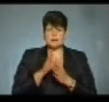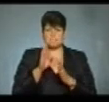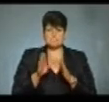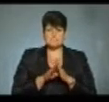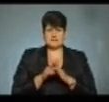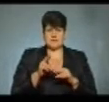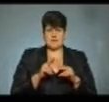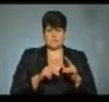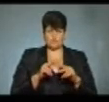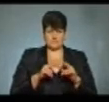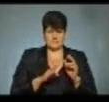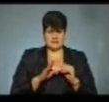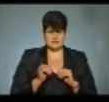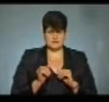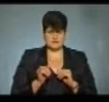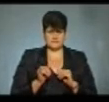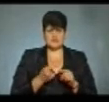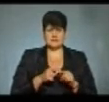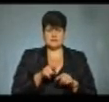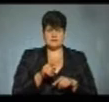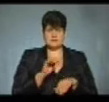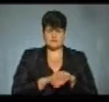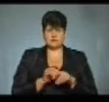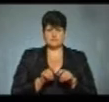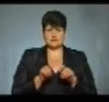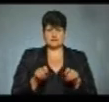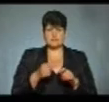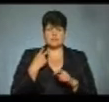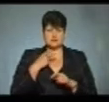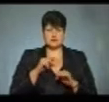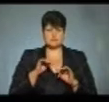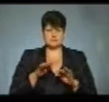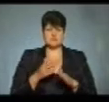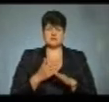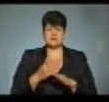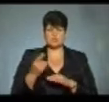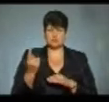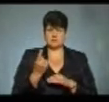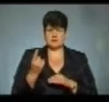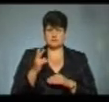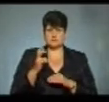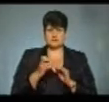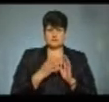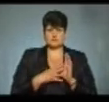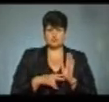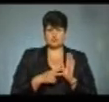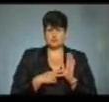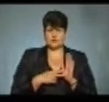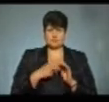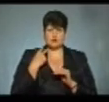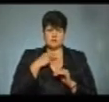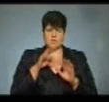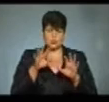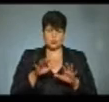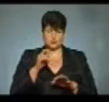цьому будівництві. За цим фактом порушено кримінальне провадження за частиною 1 статті 297 Кримінального кодексу